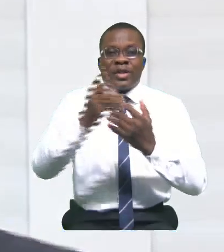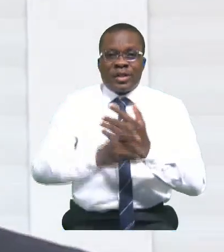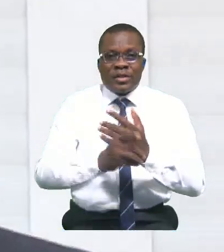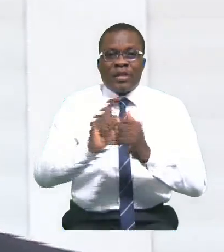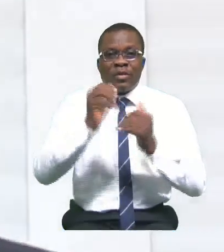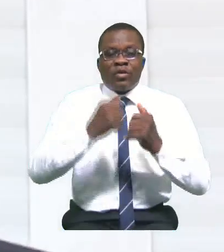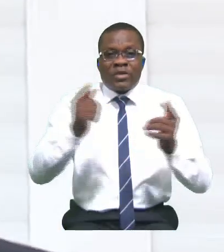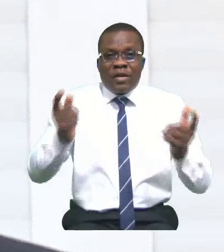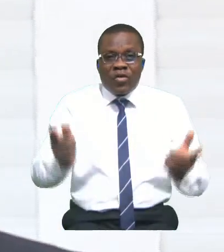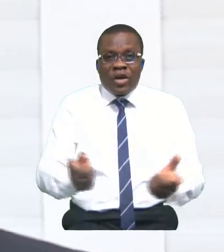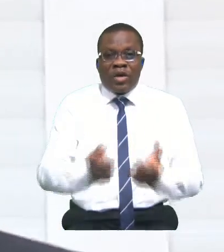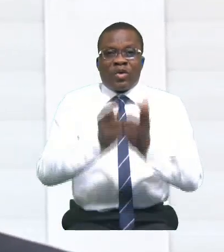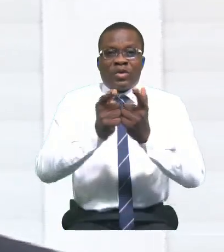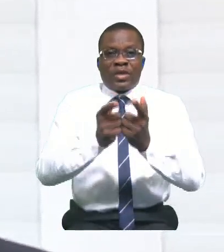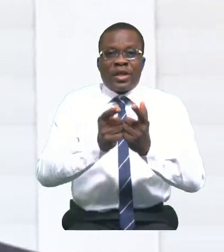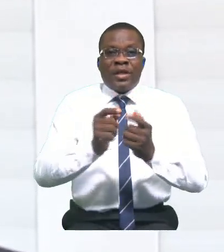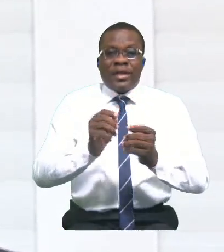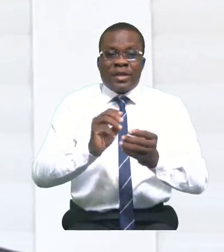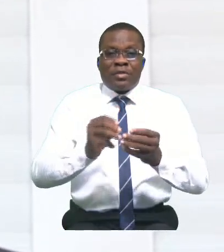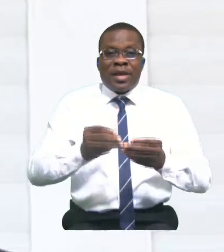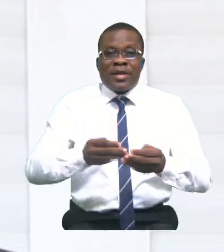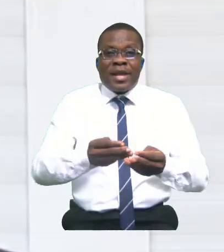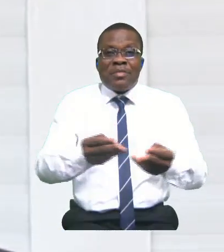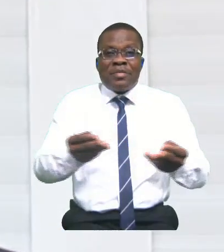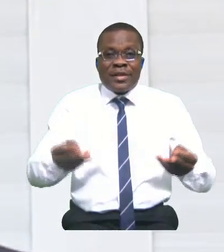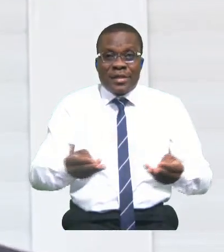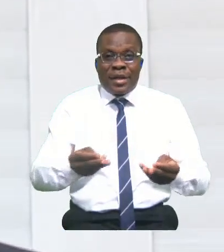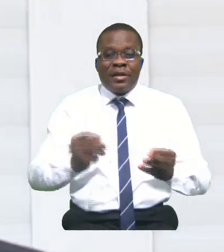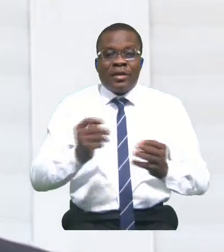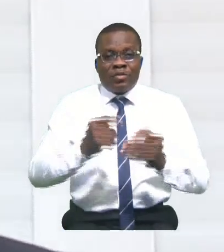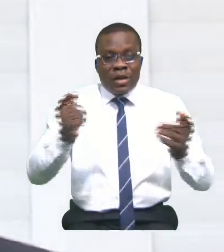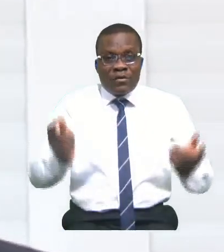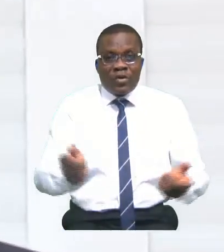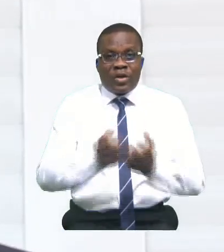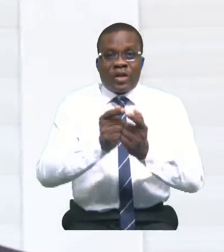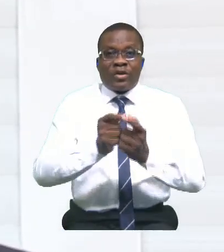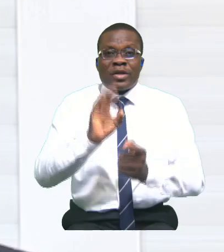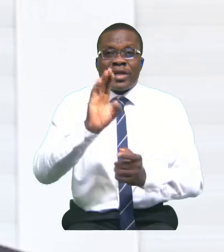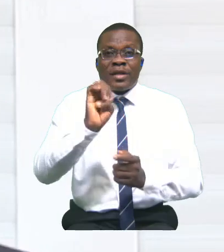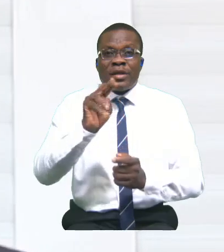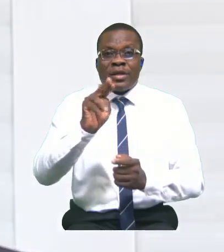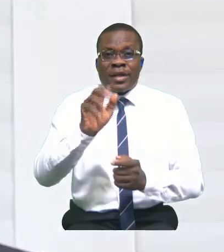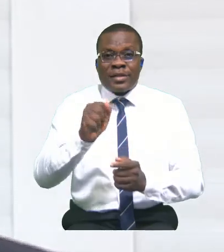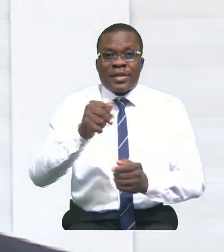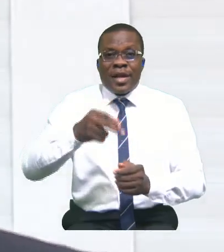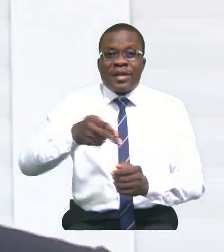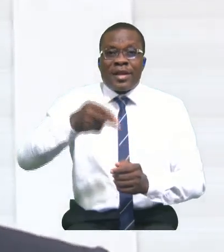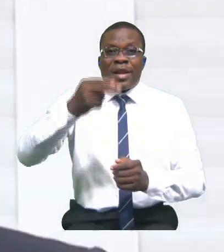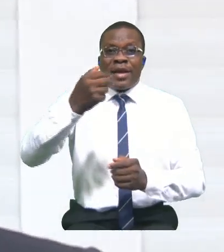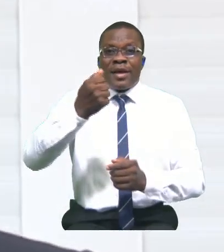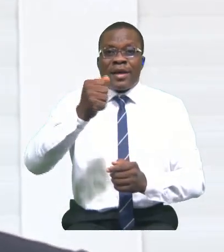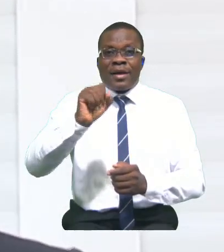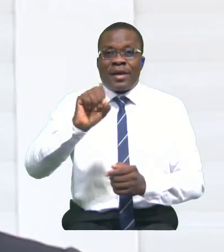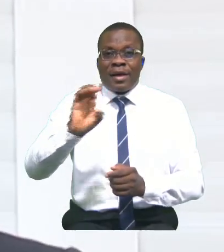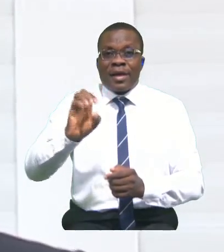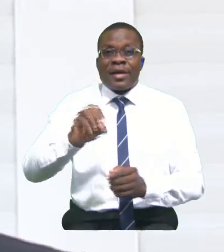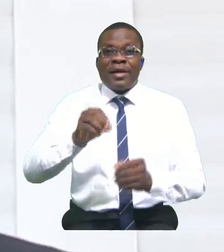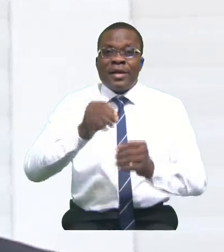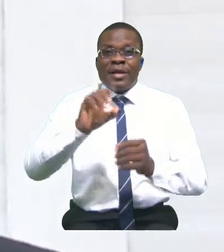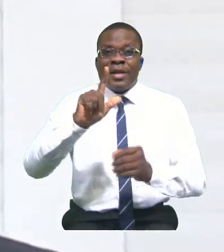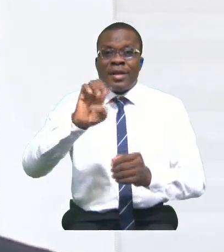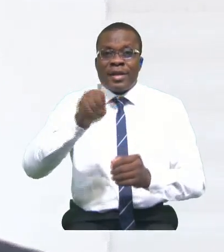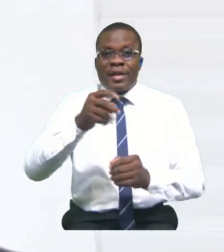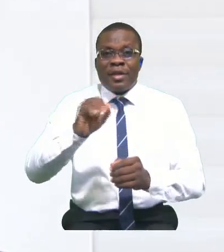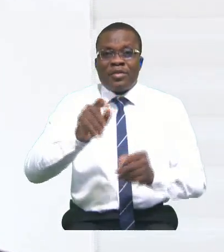rencontré les médias nous avons rencontré la Sénat la le COS lesbi la